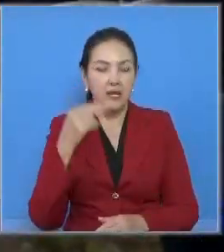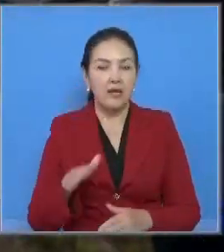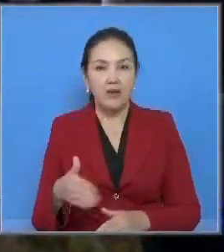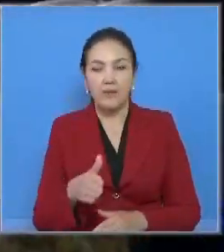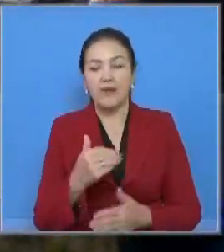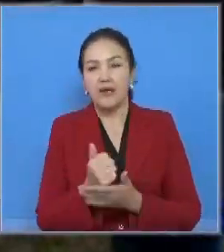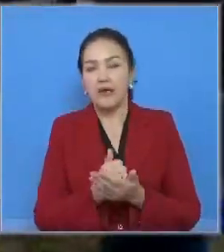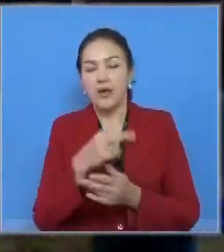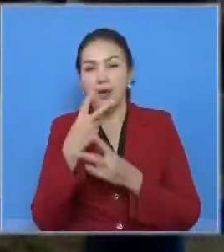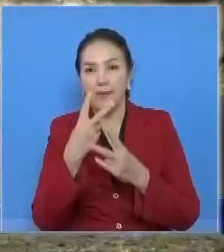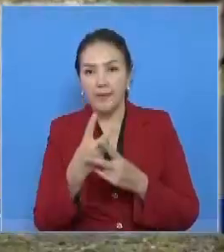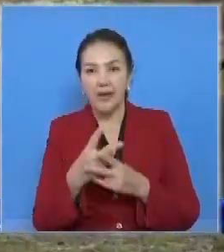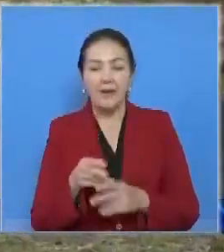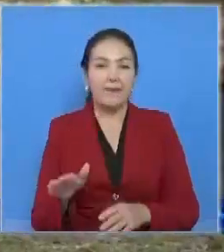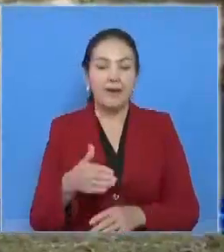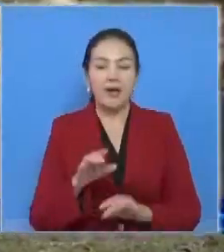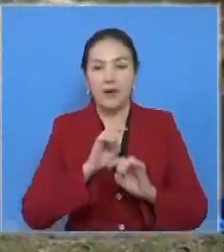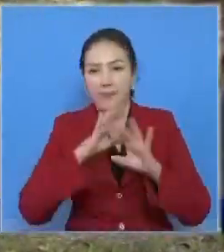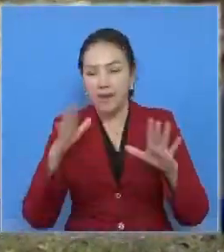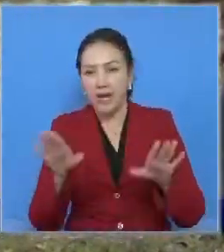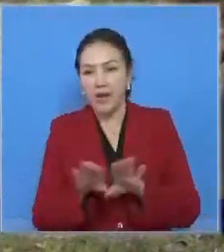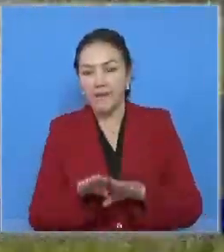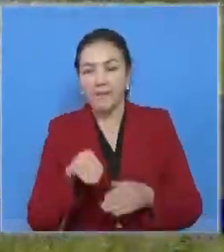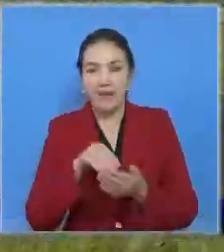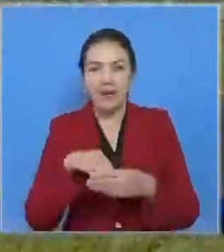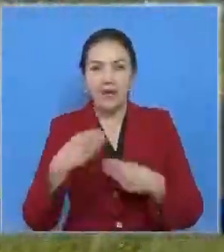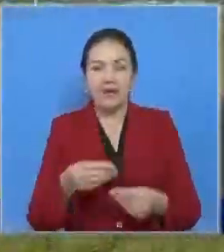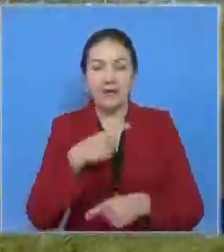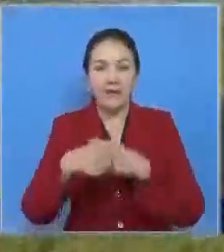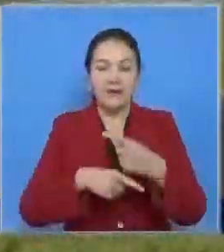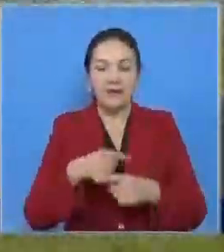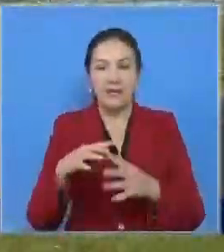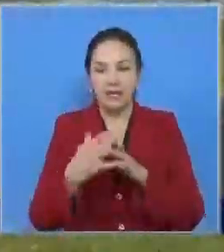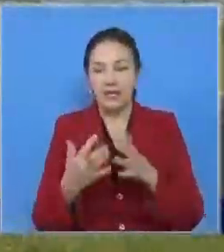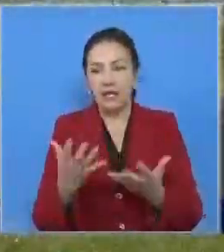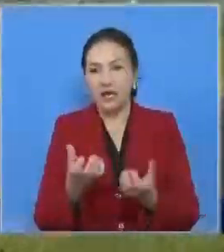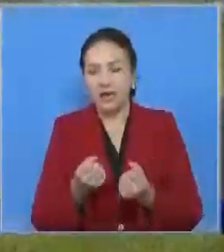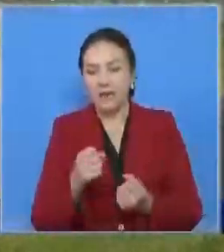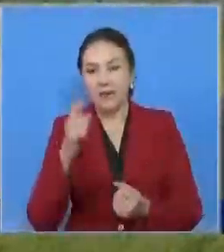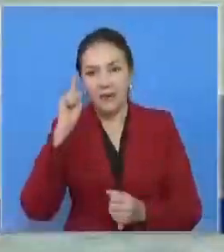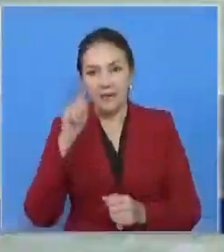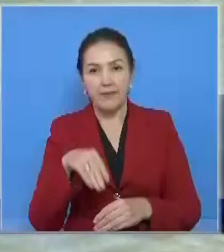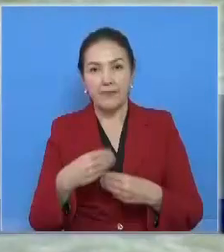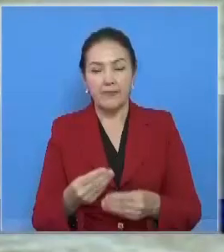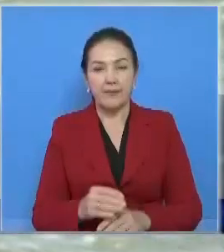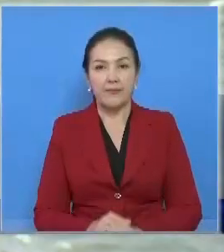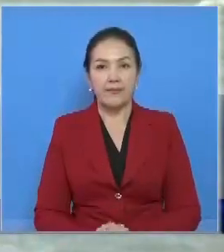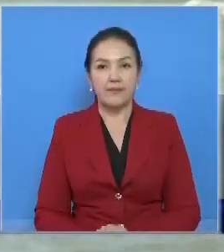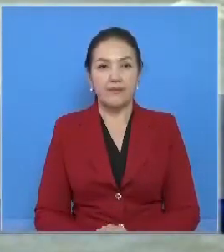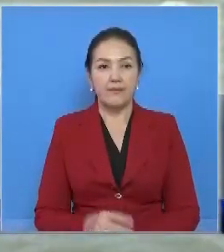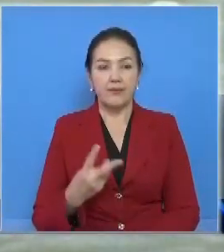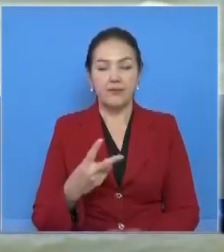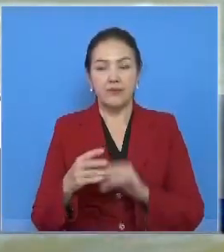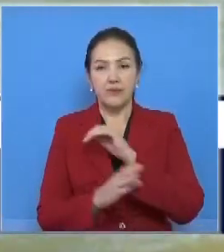азығының қорын өлшейді. Осы арқылы балық популяциясының жағдайына баға беріп, келер жылы аулауға болатын көлемін анықтап береді. Қазір осы соңғы 2